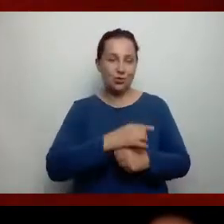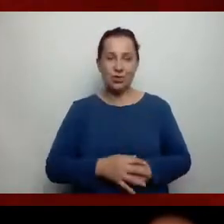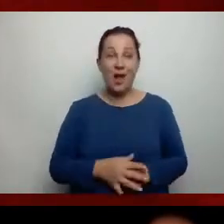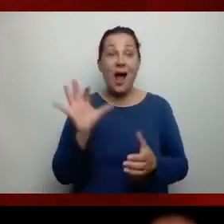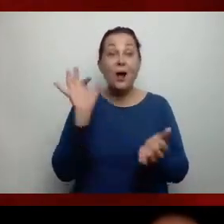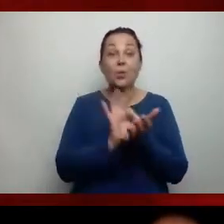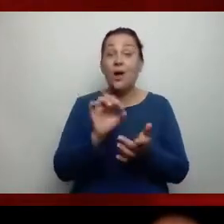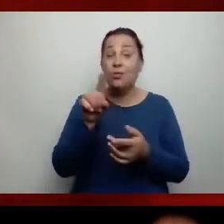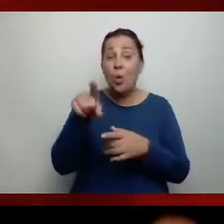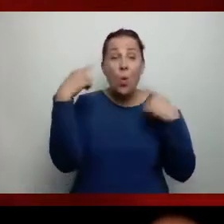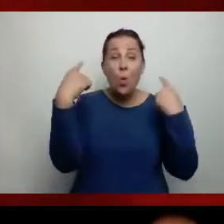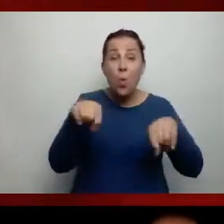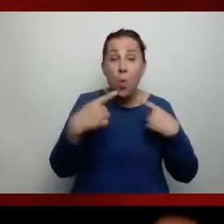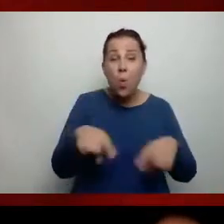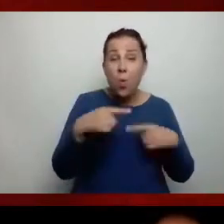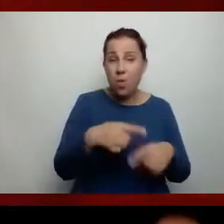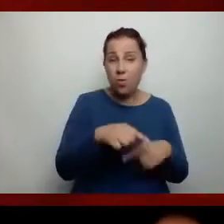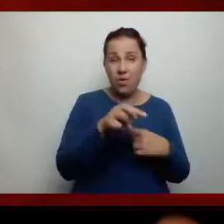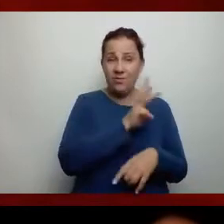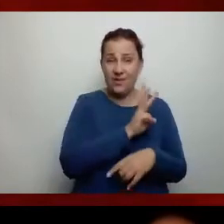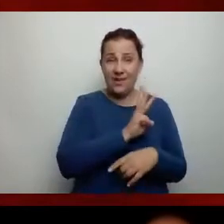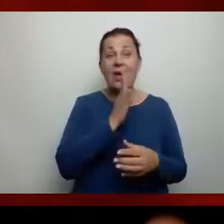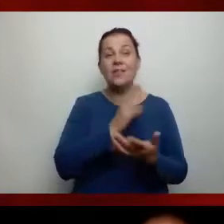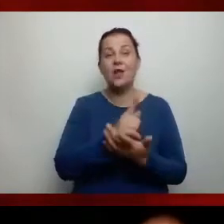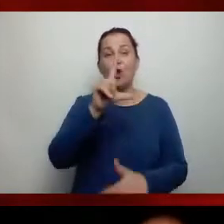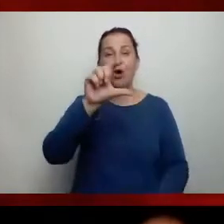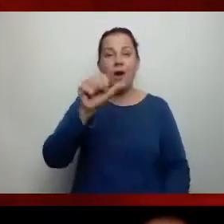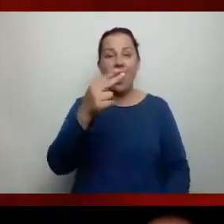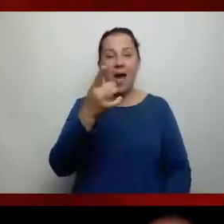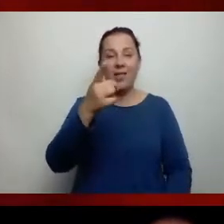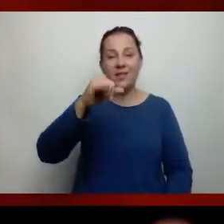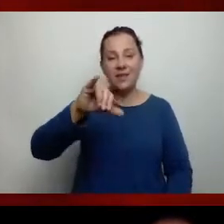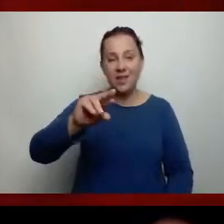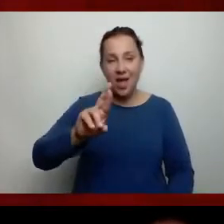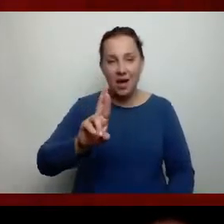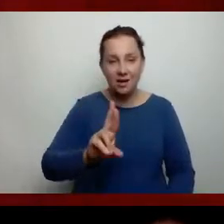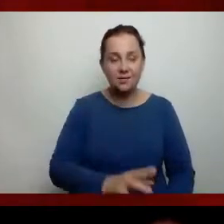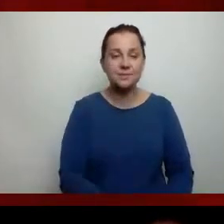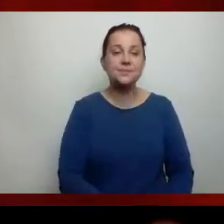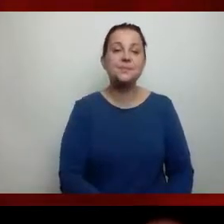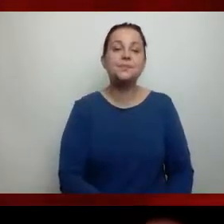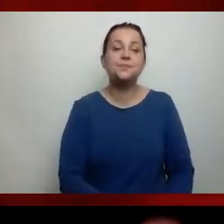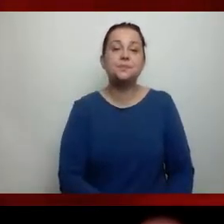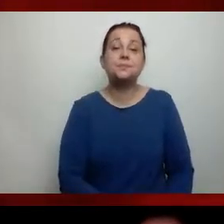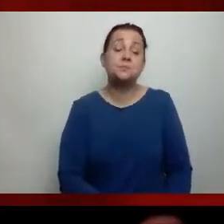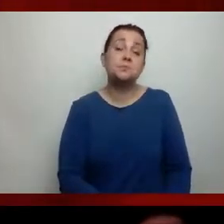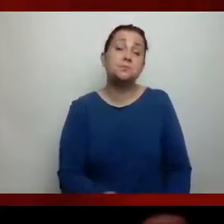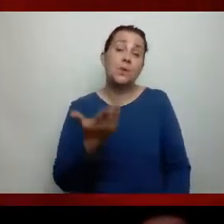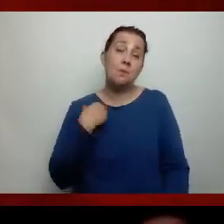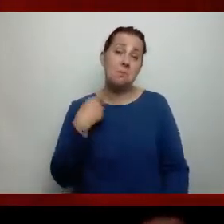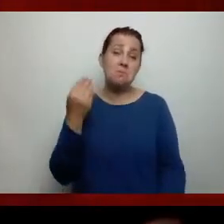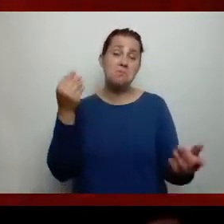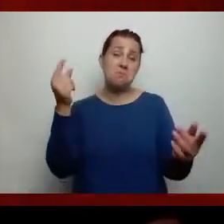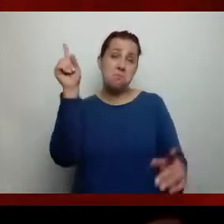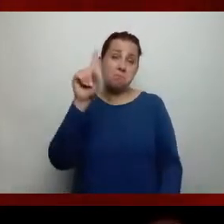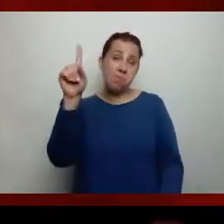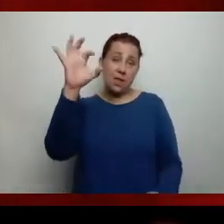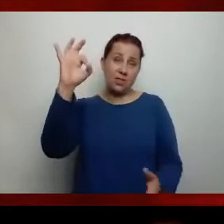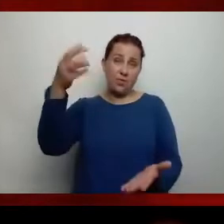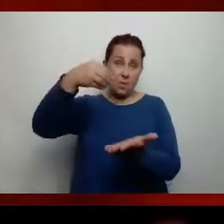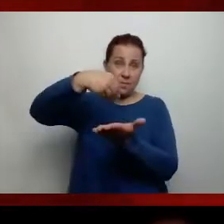że taki gość rozczochrany to może być właśnie ten wielki Witkacy. I za pieniądze państwowe